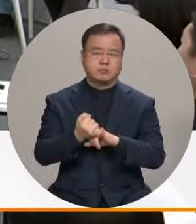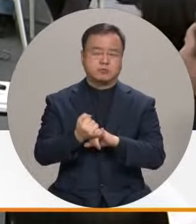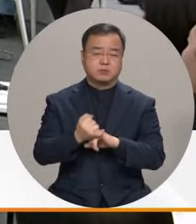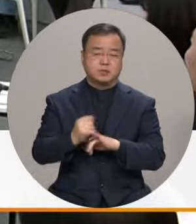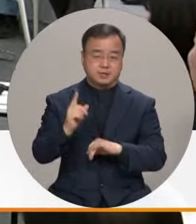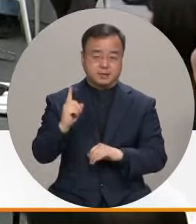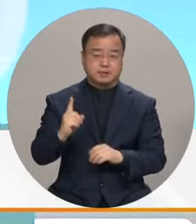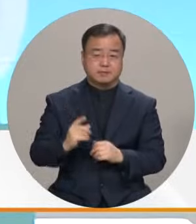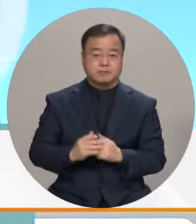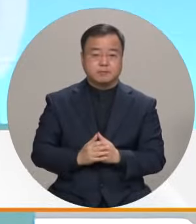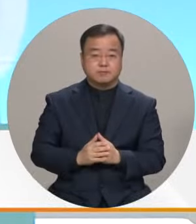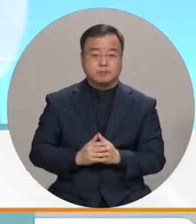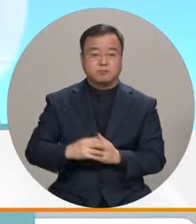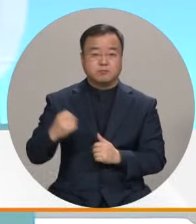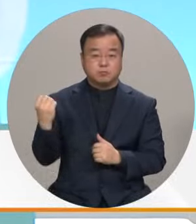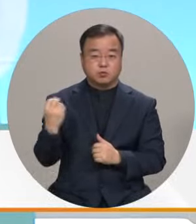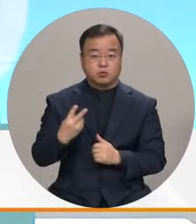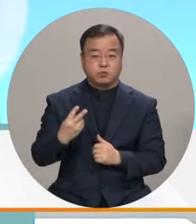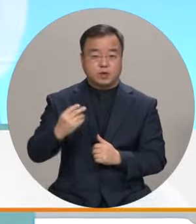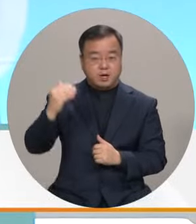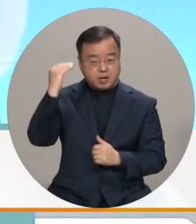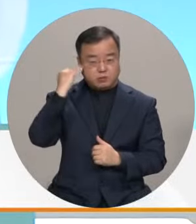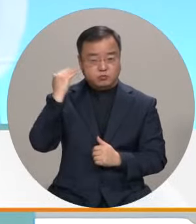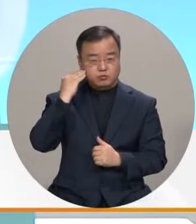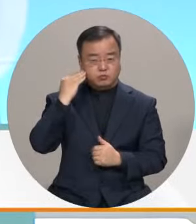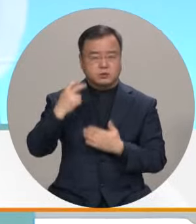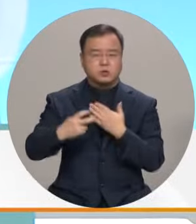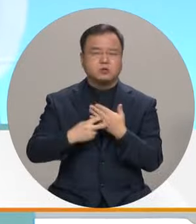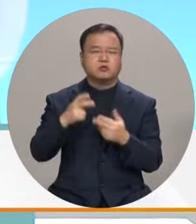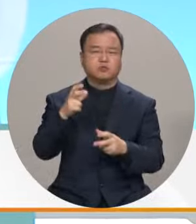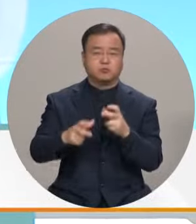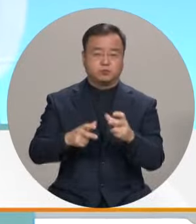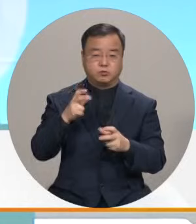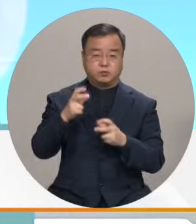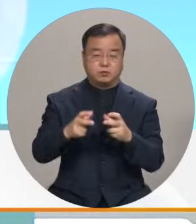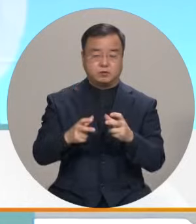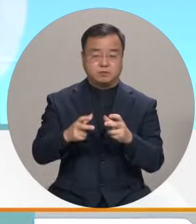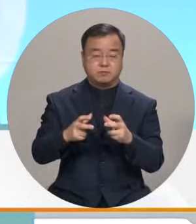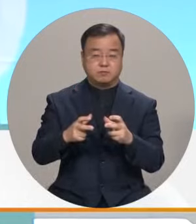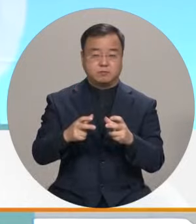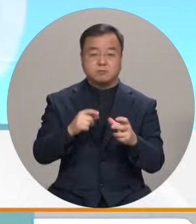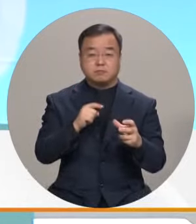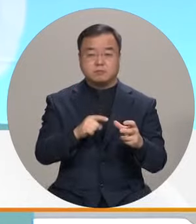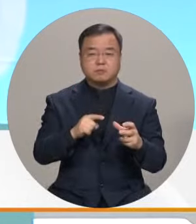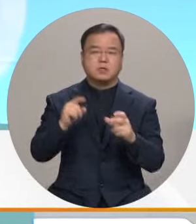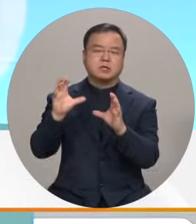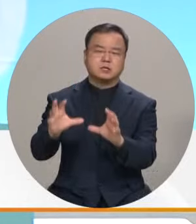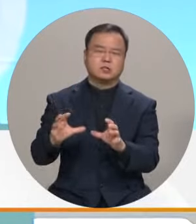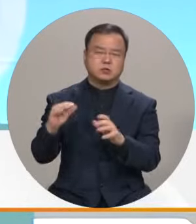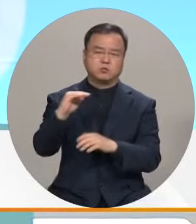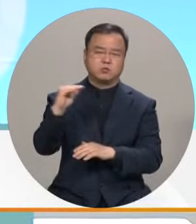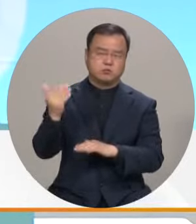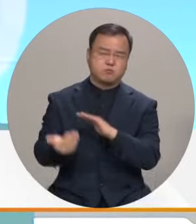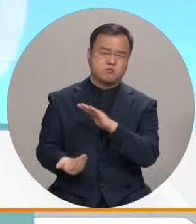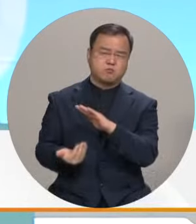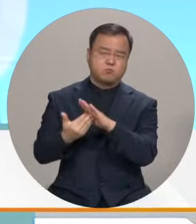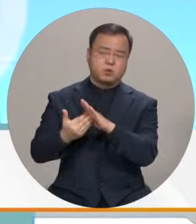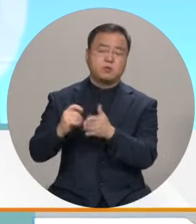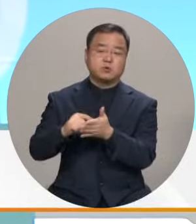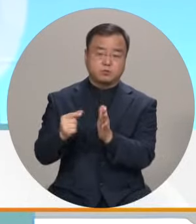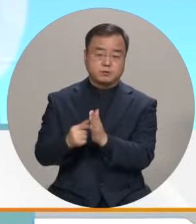아울로 우리 대한민국의 의료 산업을 세계 최고의 수준으로